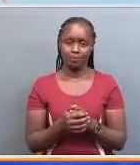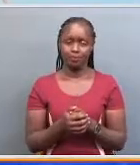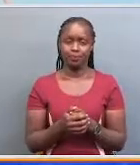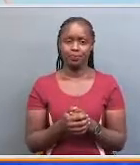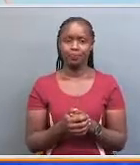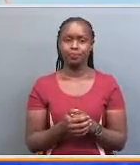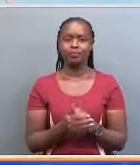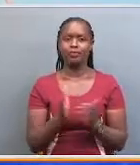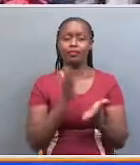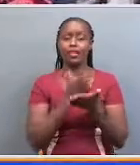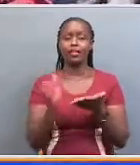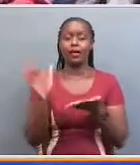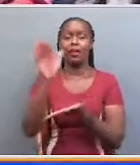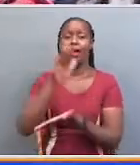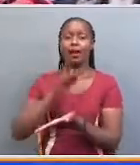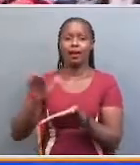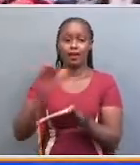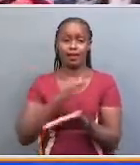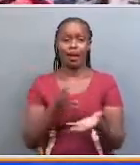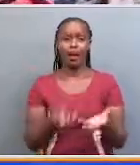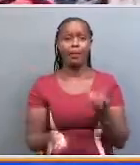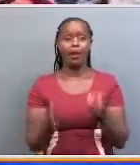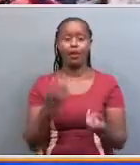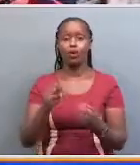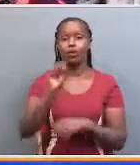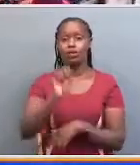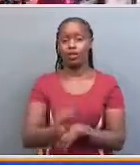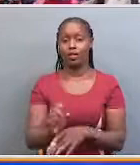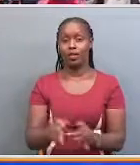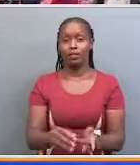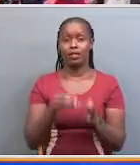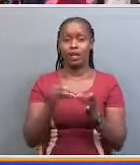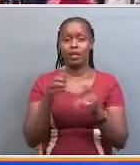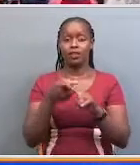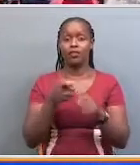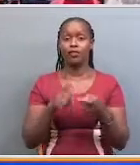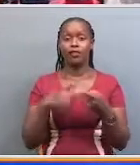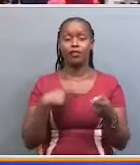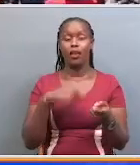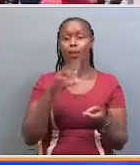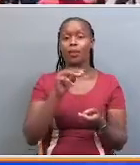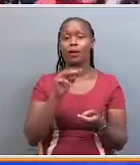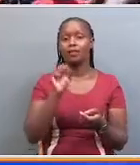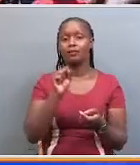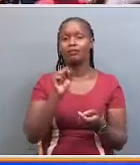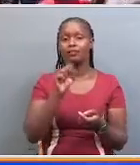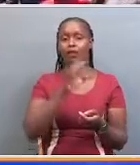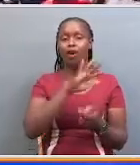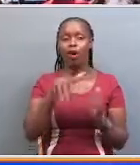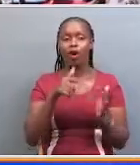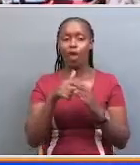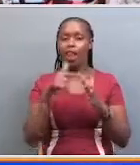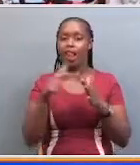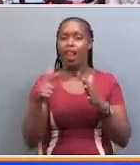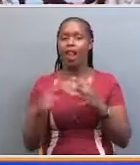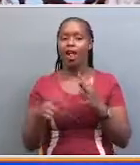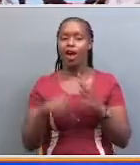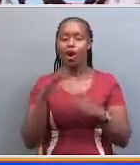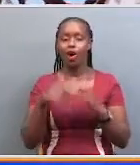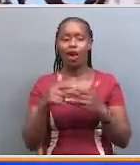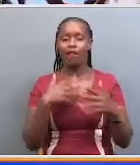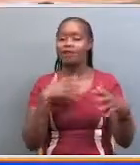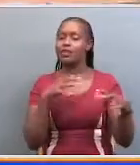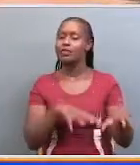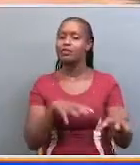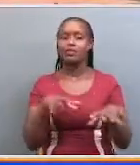Maeneo kadhaa katika eneo la Baringo Kusini, hususan Ngambo, Salabani na Longewan, yameathirika na mafuriko